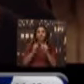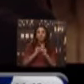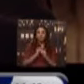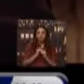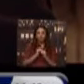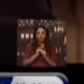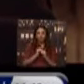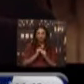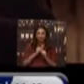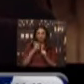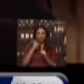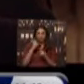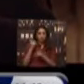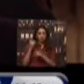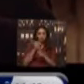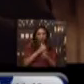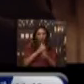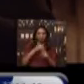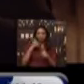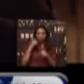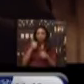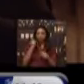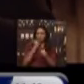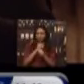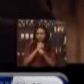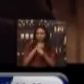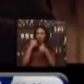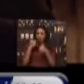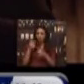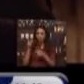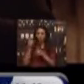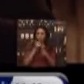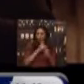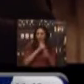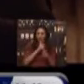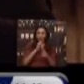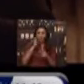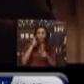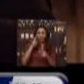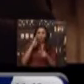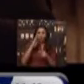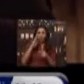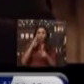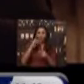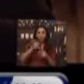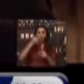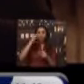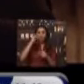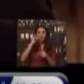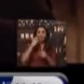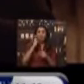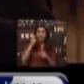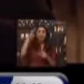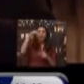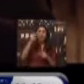وطلعت في الاخر عمل جيد جدا يعني. حسام الدين مصطفى كان